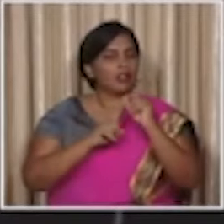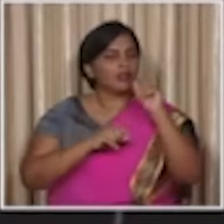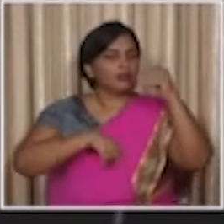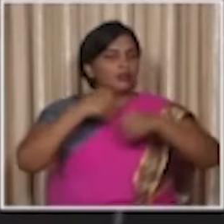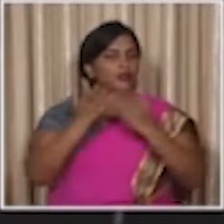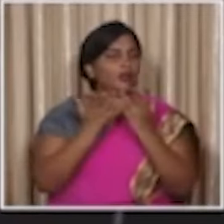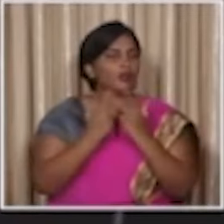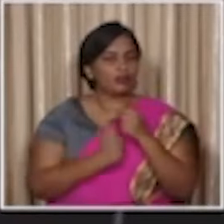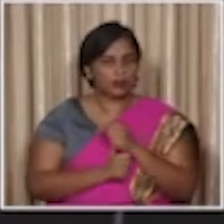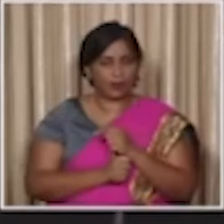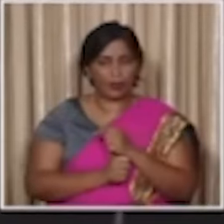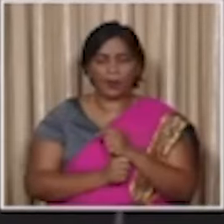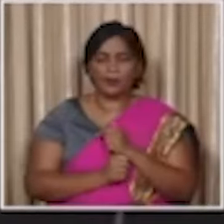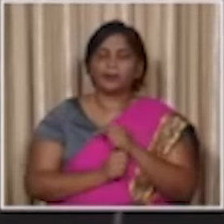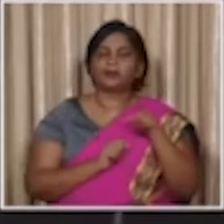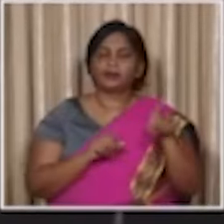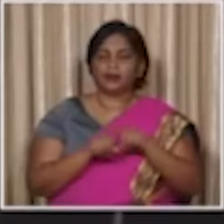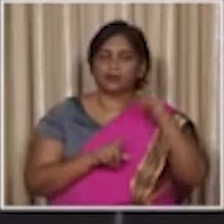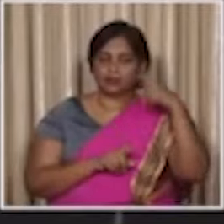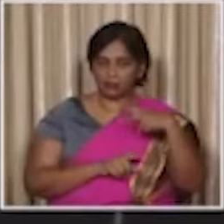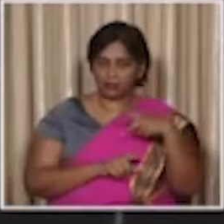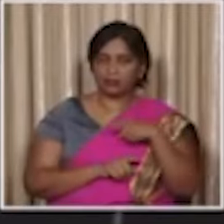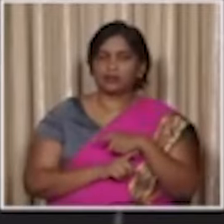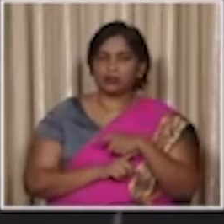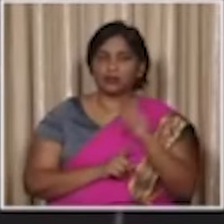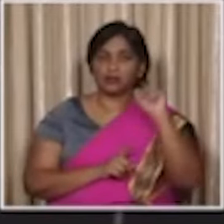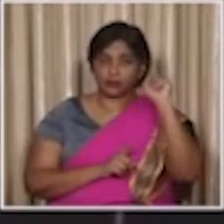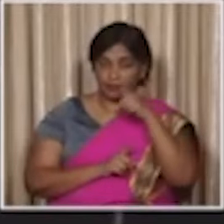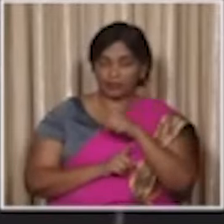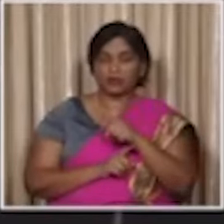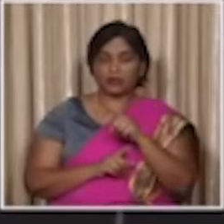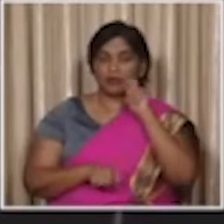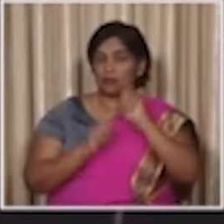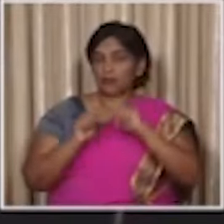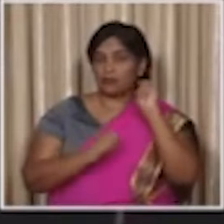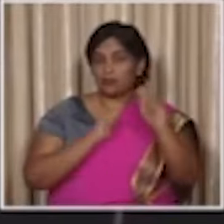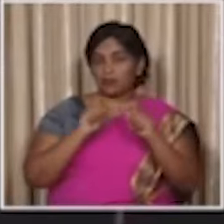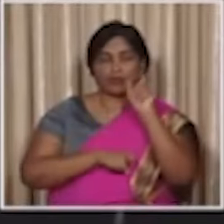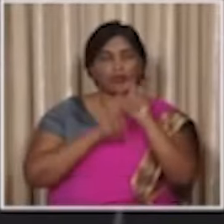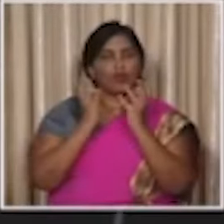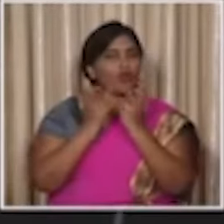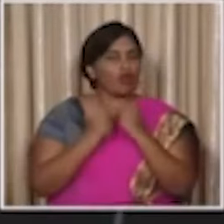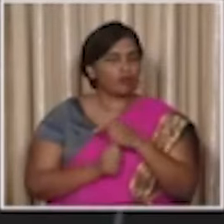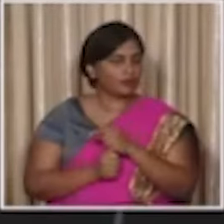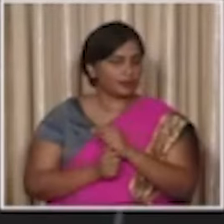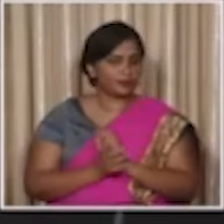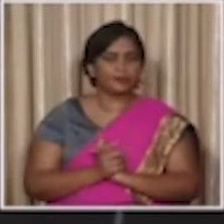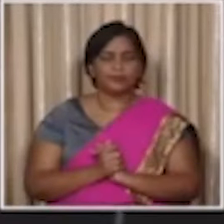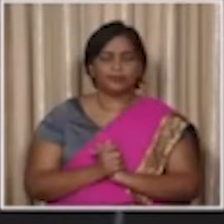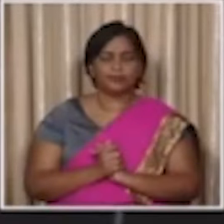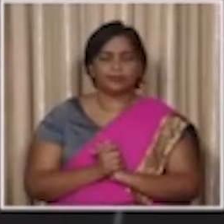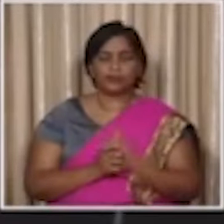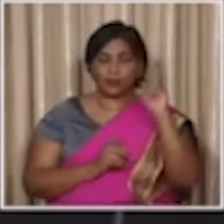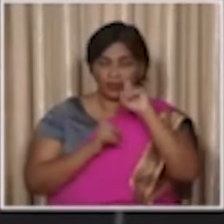ලැබුණේද එවැගේම දෙවෙනි ප්‍රශ්නය පළමු වටේදී ප්‍රතිලාභ ලබා දුන් ප්‍රමාණය කොපමණද